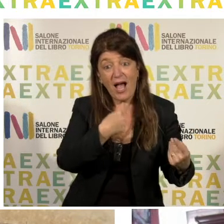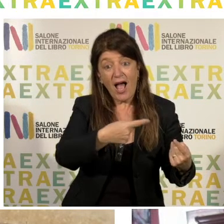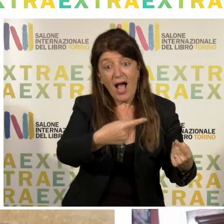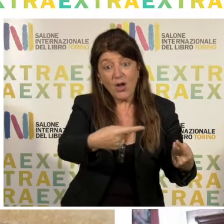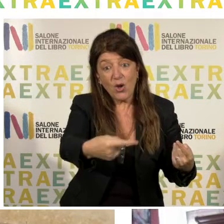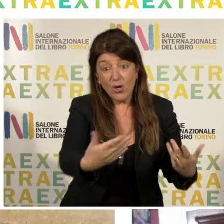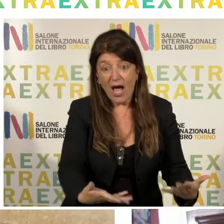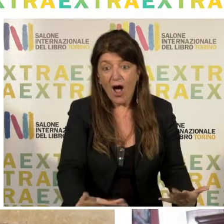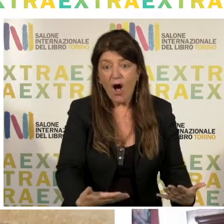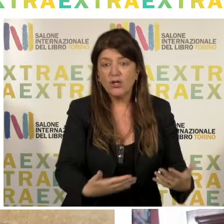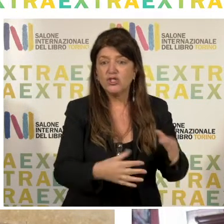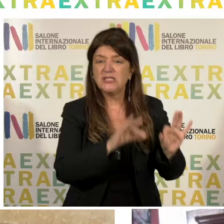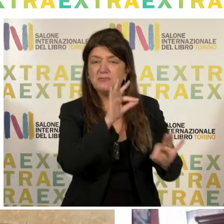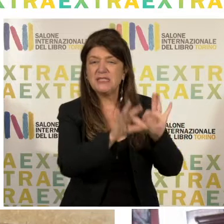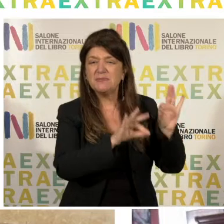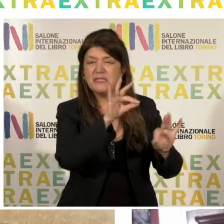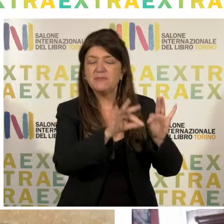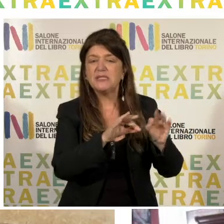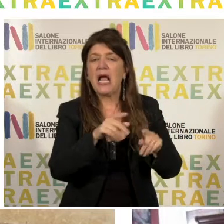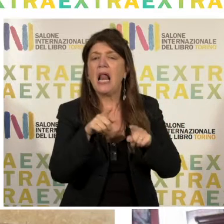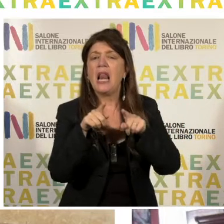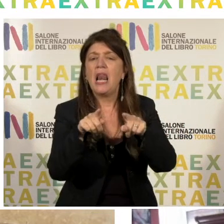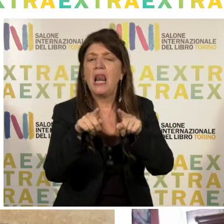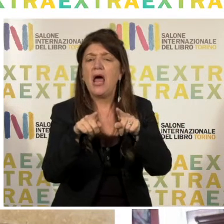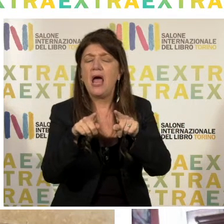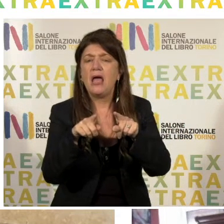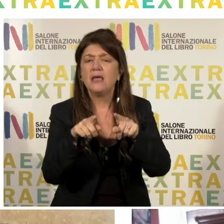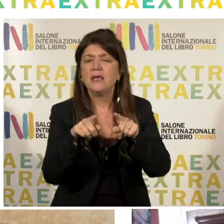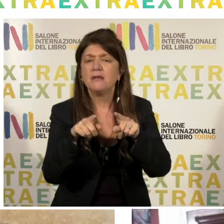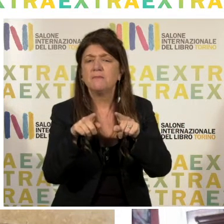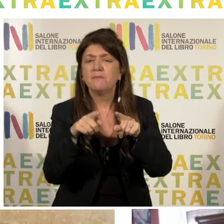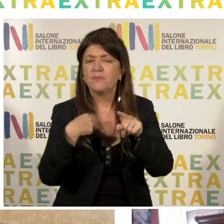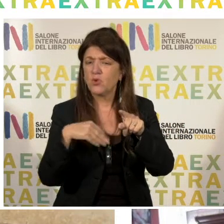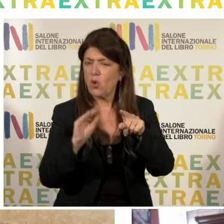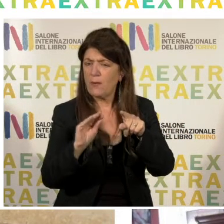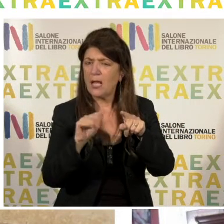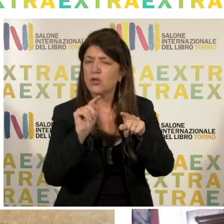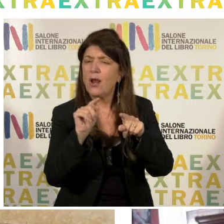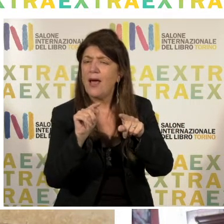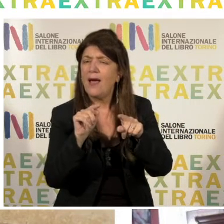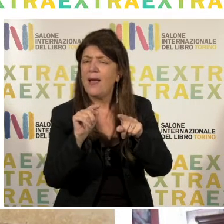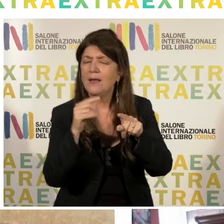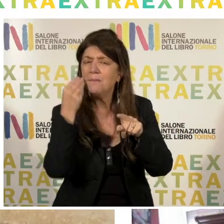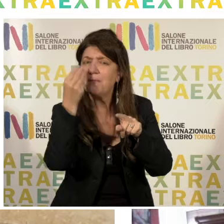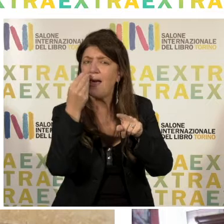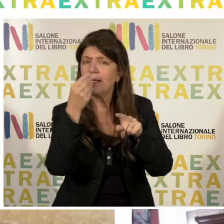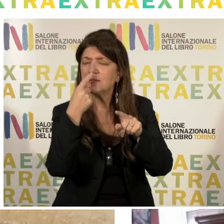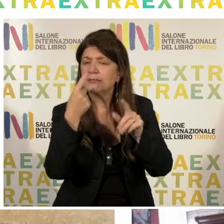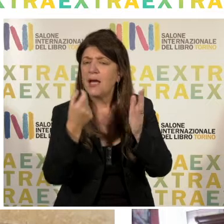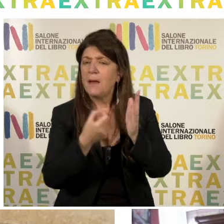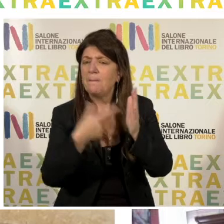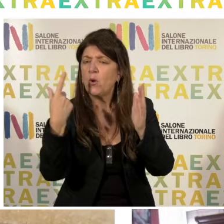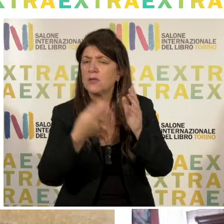tutt'oggi, quali sono quelle che lei considera le più importanti, ma anche forse le